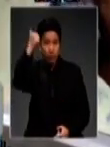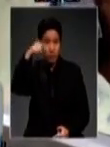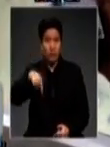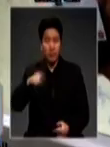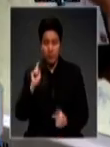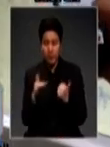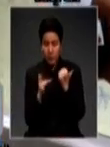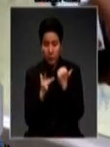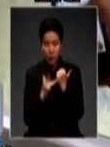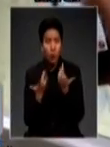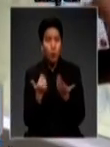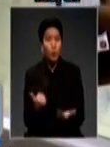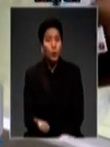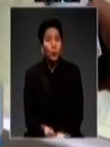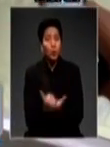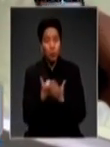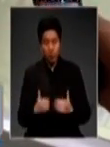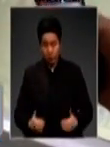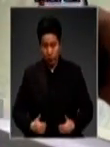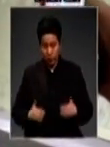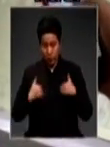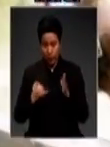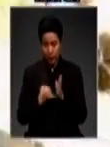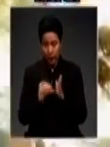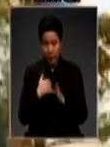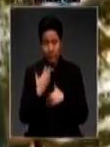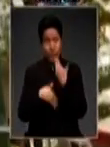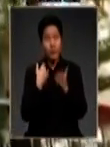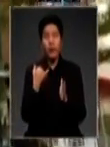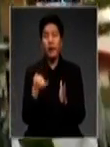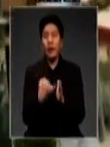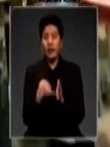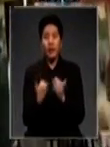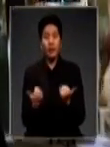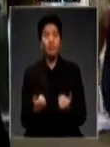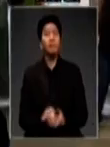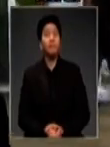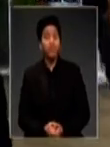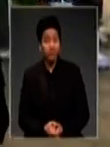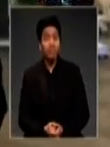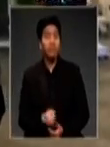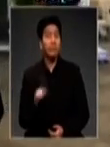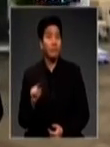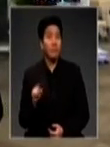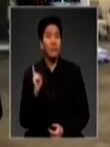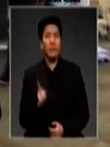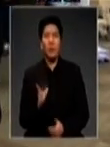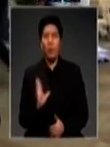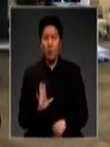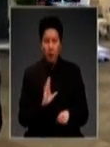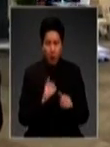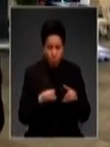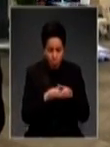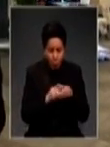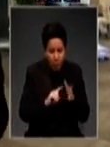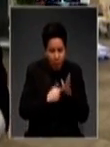ใช้เทคโนโลยีเข้ามาช่วยให้ชีวิตง่ายขึ้นครับ นั่นแหละค่ะคุณผู้ชมคะก็เป็นผลงานของเหล่าสตาร์ทอัพใน